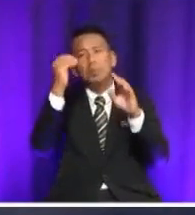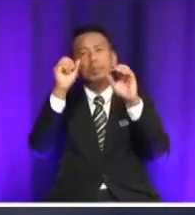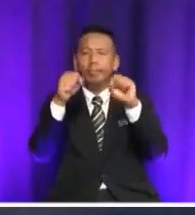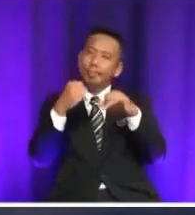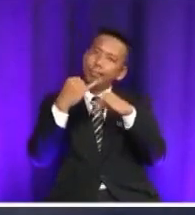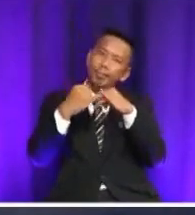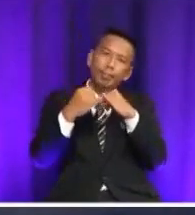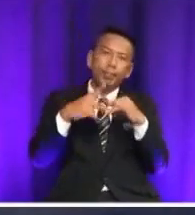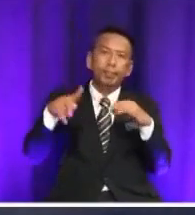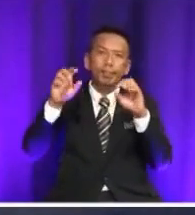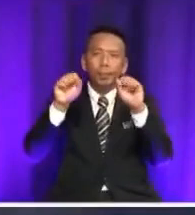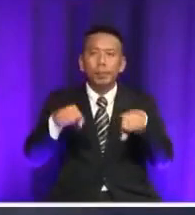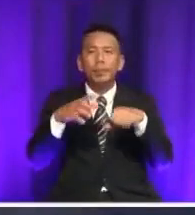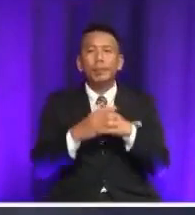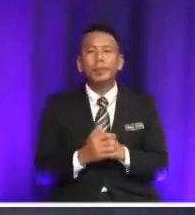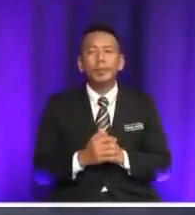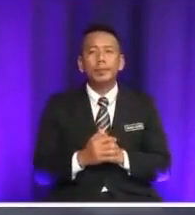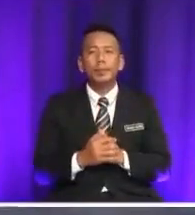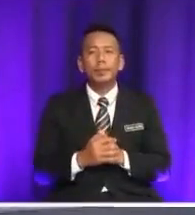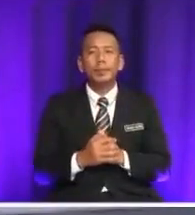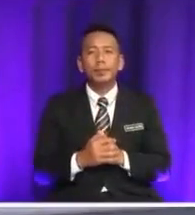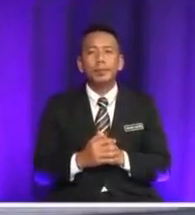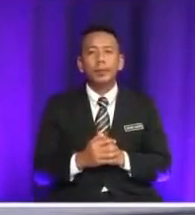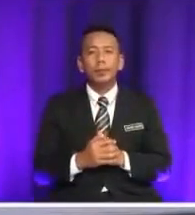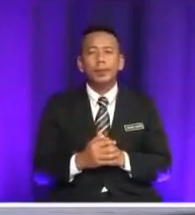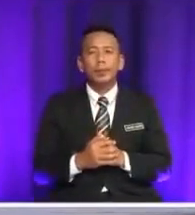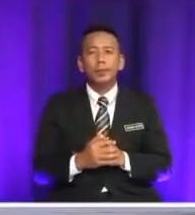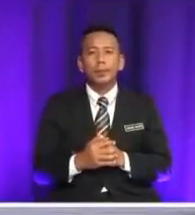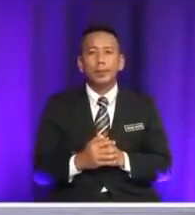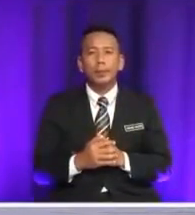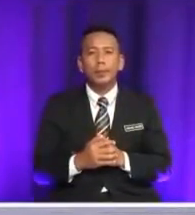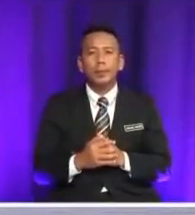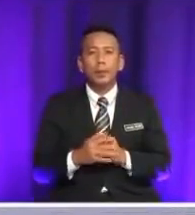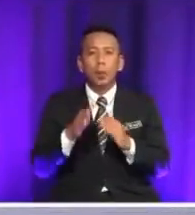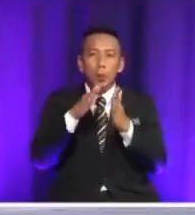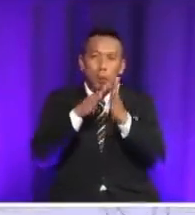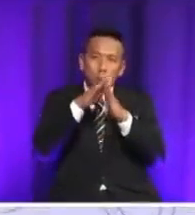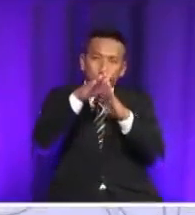jadi kita enak bagikan finishing ini nampak bulat